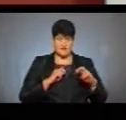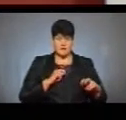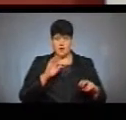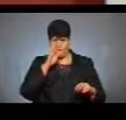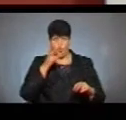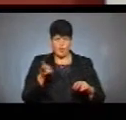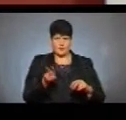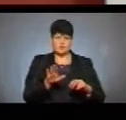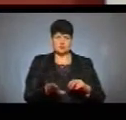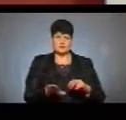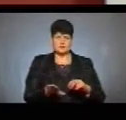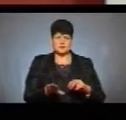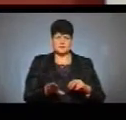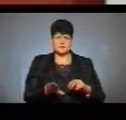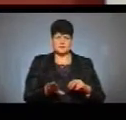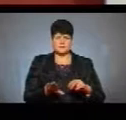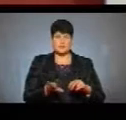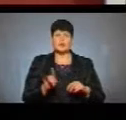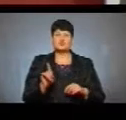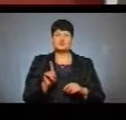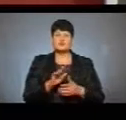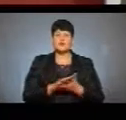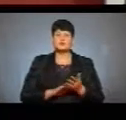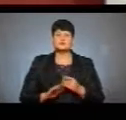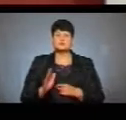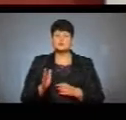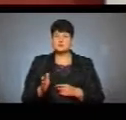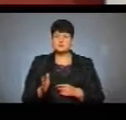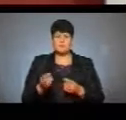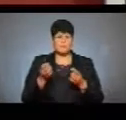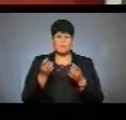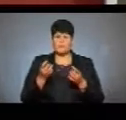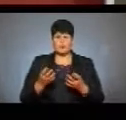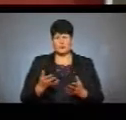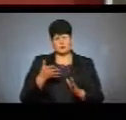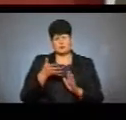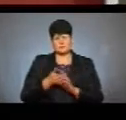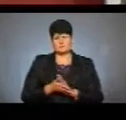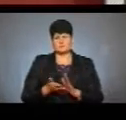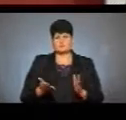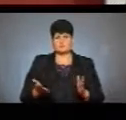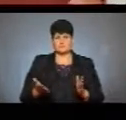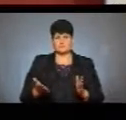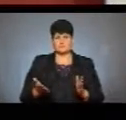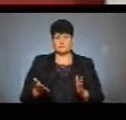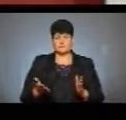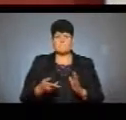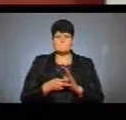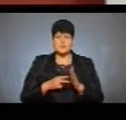лишився. Тобто, що воно далі буде, дуже просто і очевидно. І, відповідно, планується